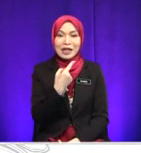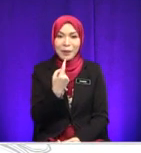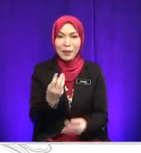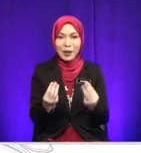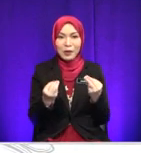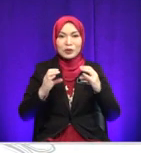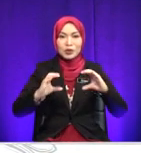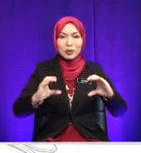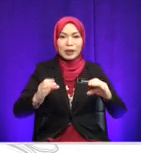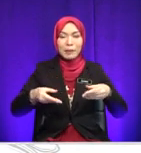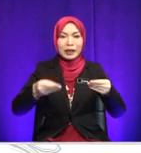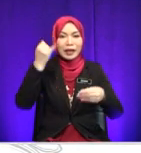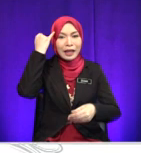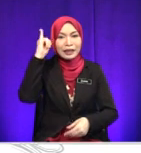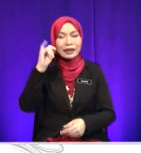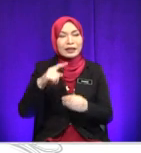Afiq, silakan